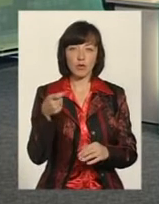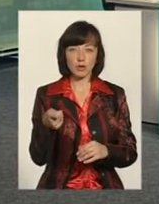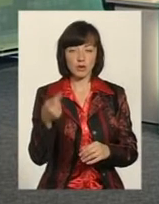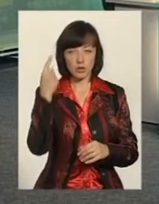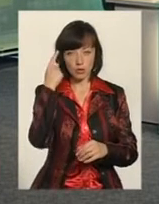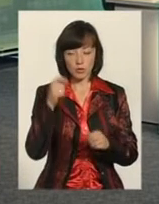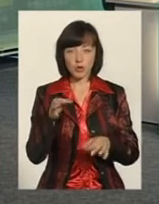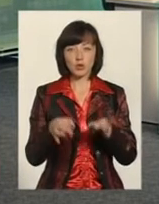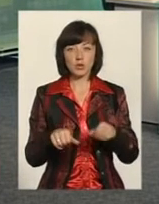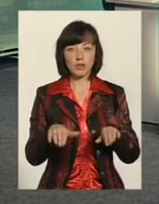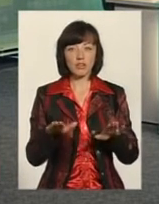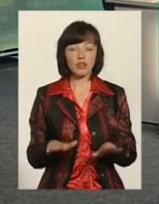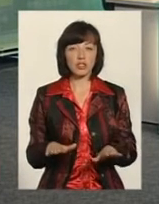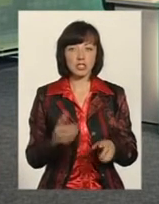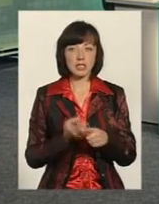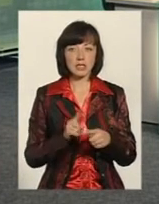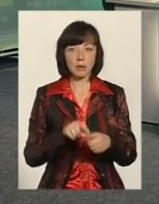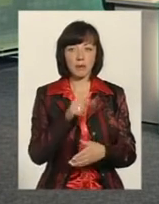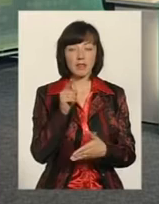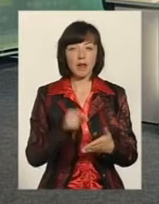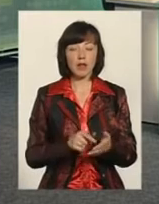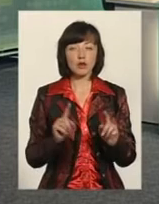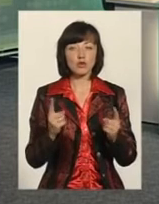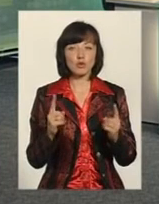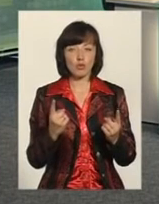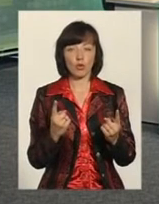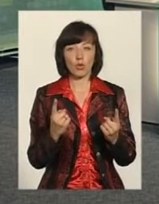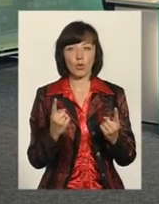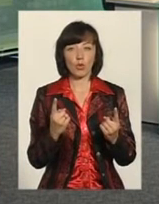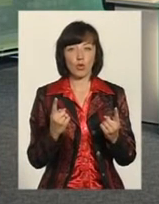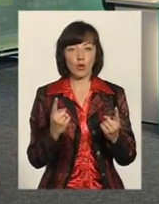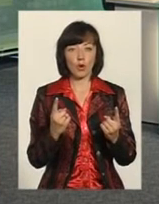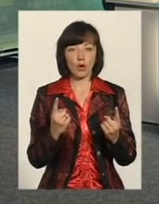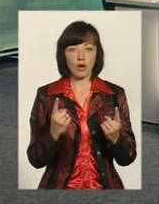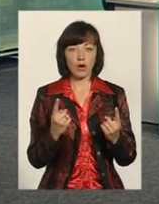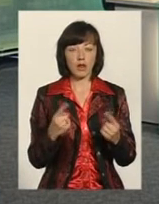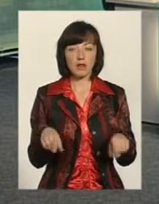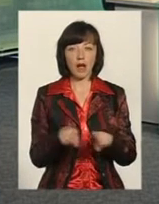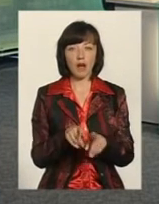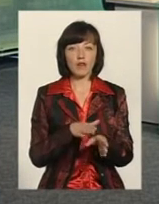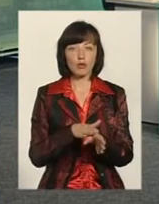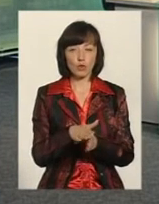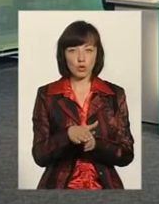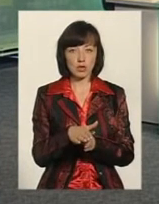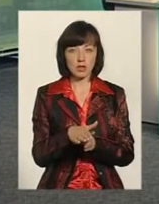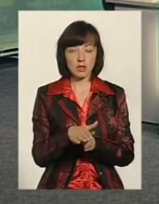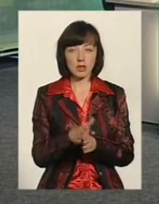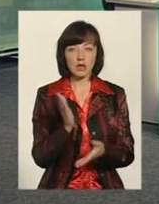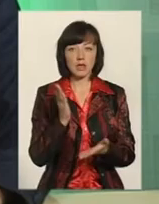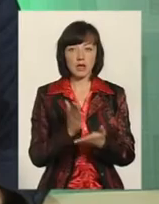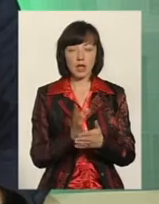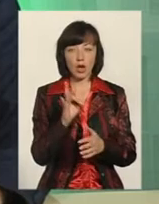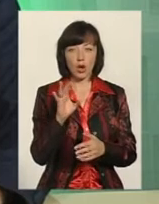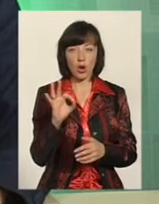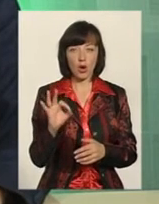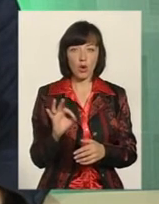суд вирішить це питання, чому так відбулося. Є